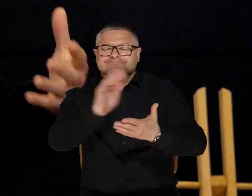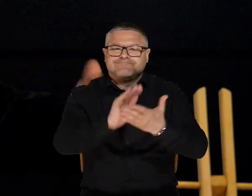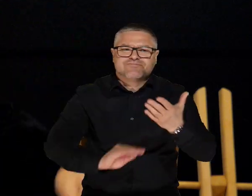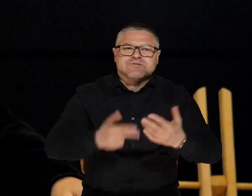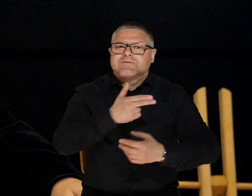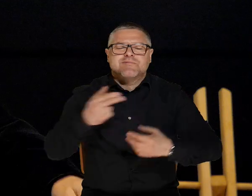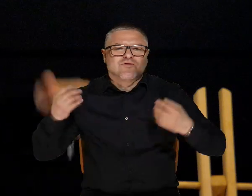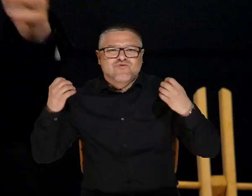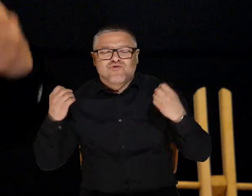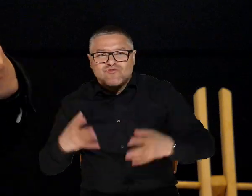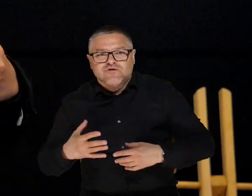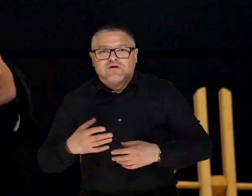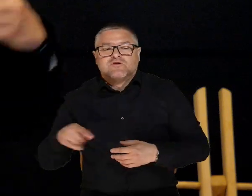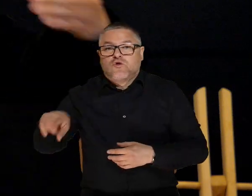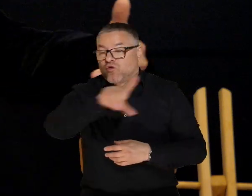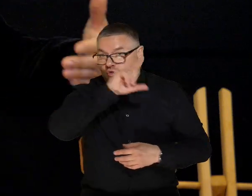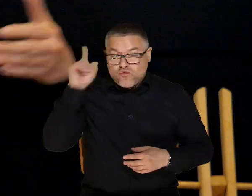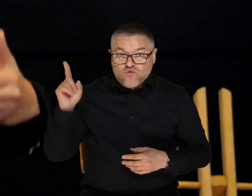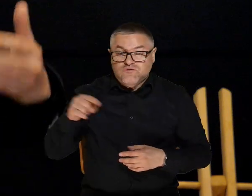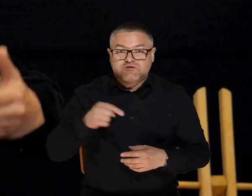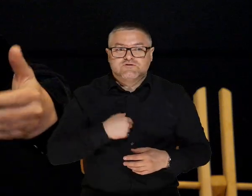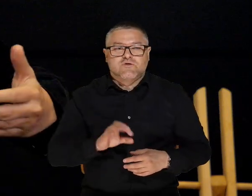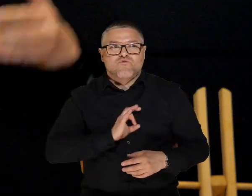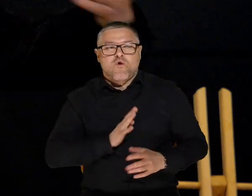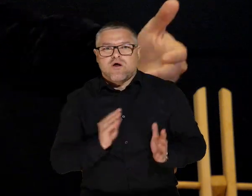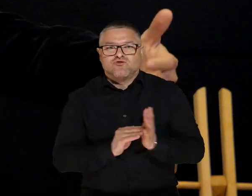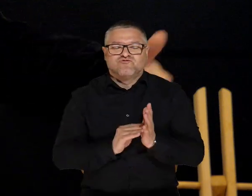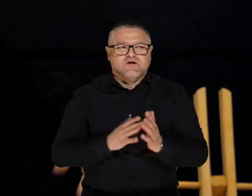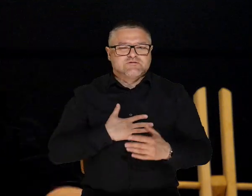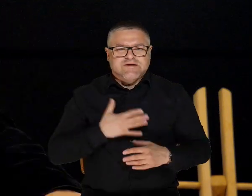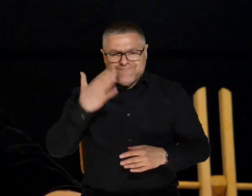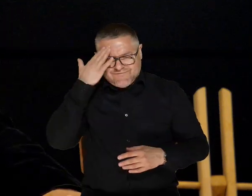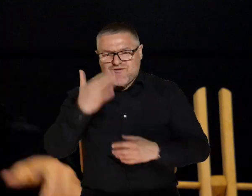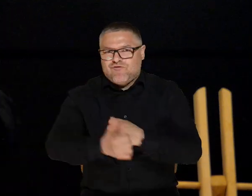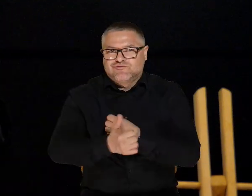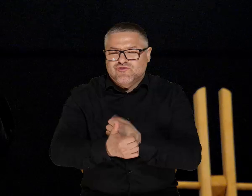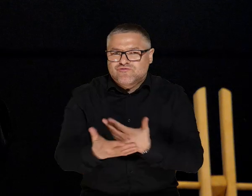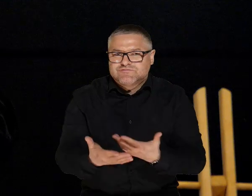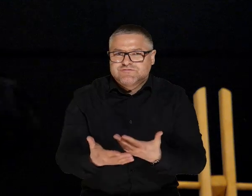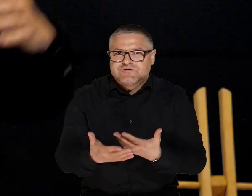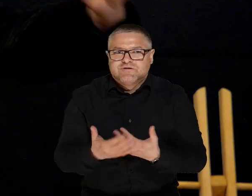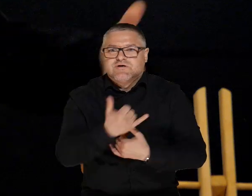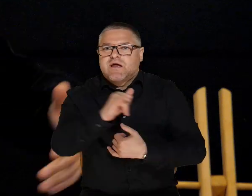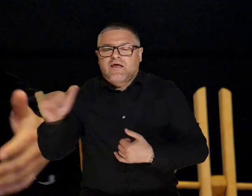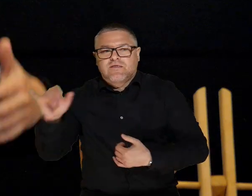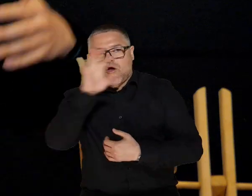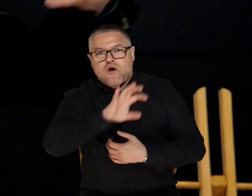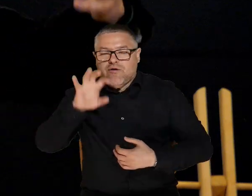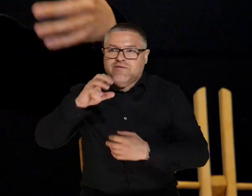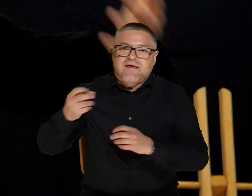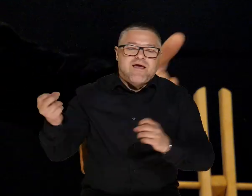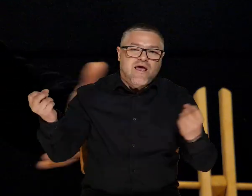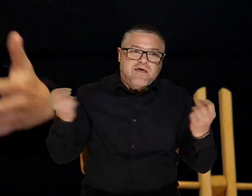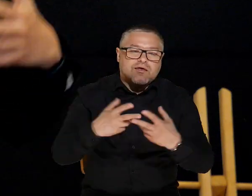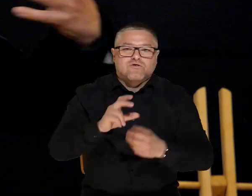które pozwolą ludziom się odnaleźć swoje doświadczenie w tym, co inni oglądają w kinach, co